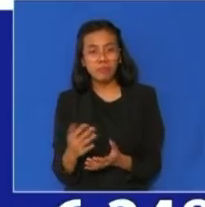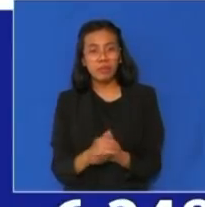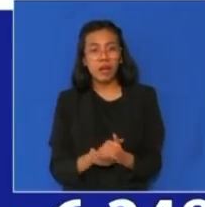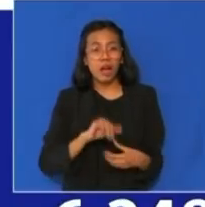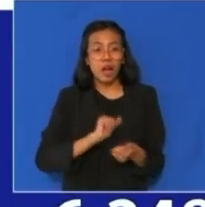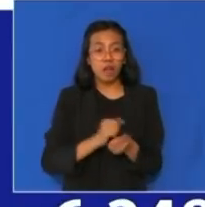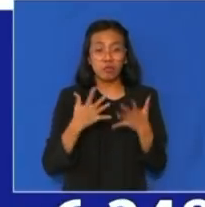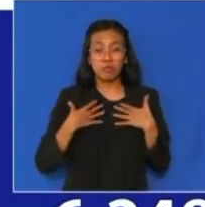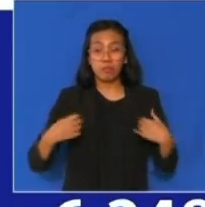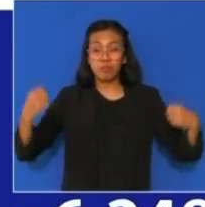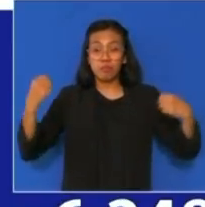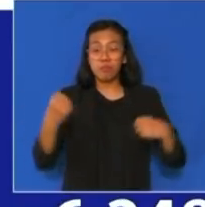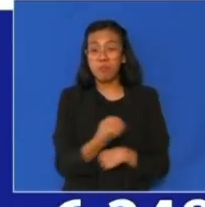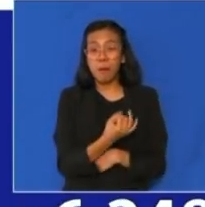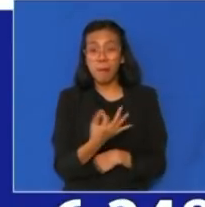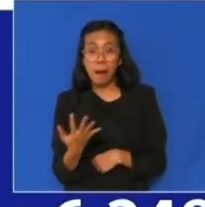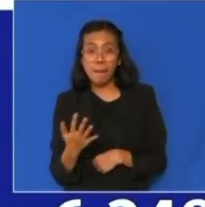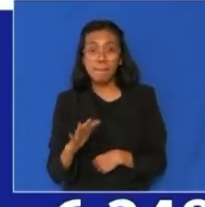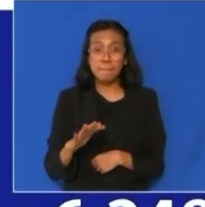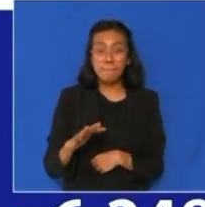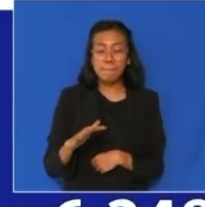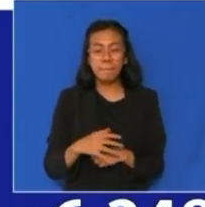kasus sembuhnya adalah sebanyak